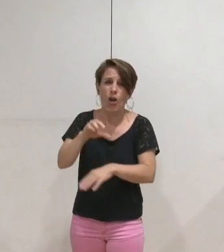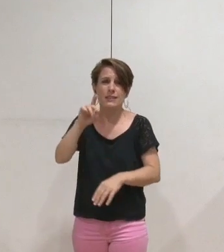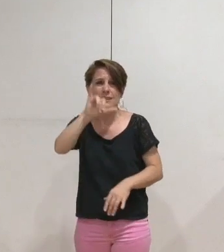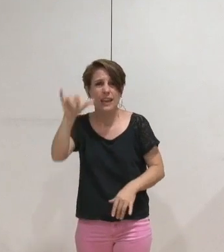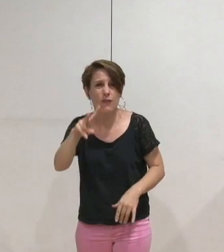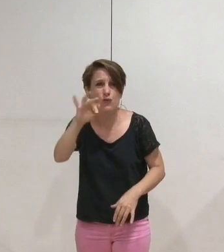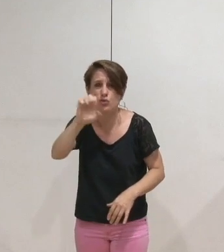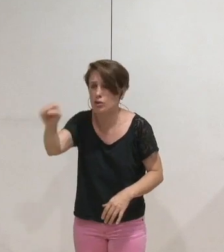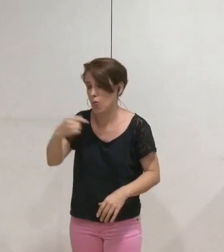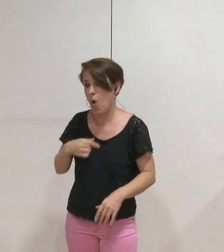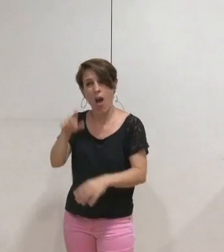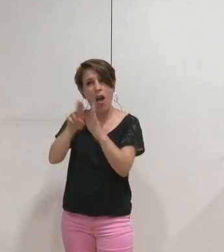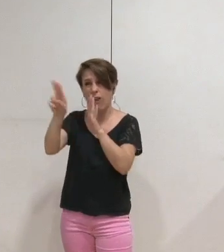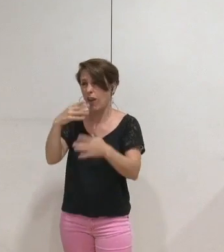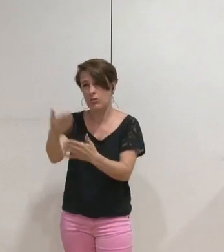ses